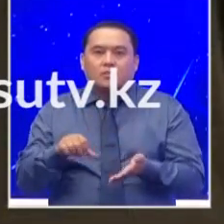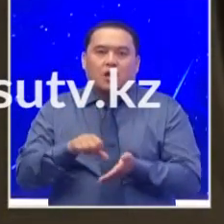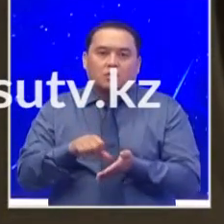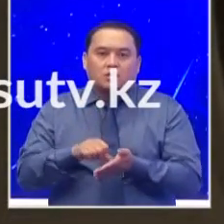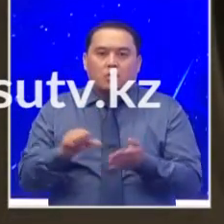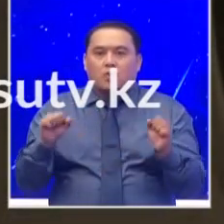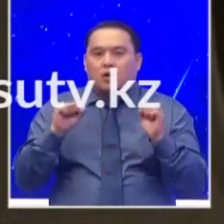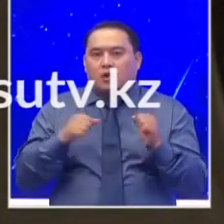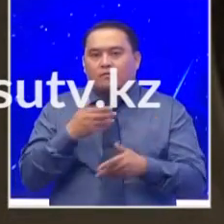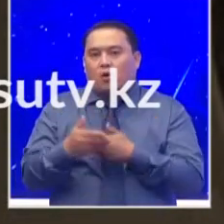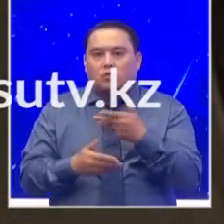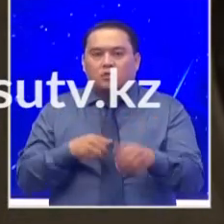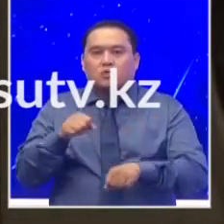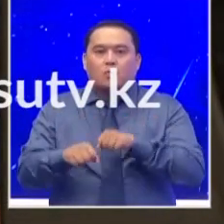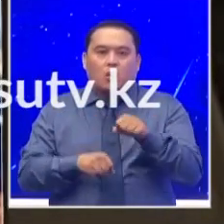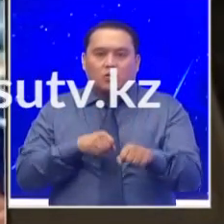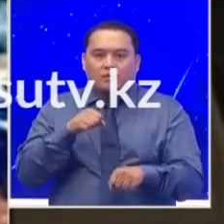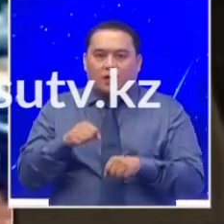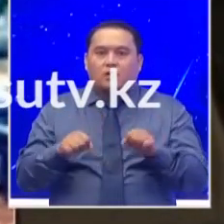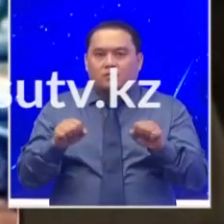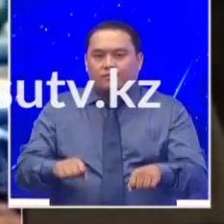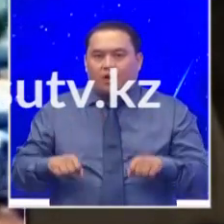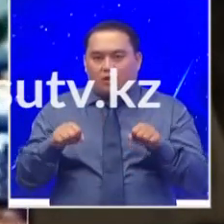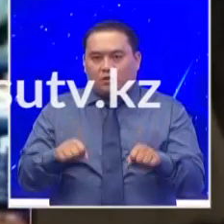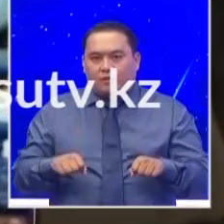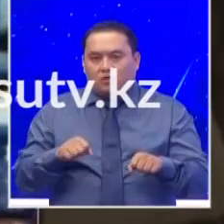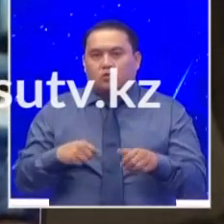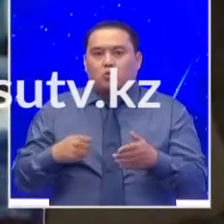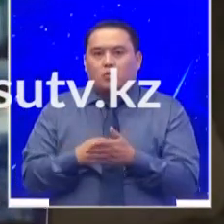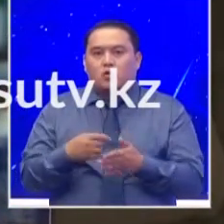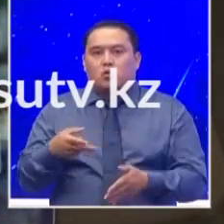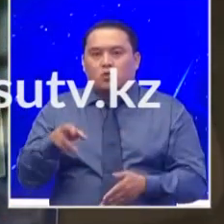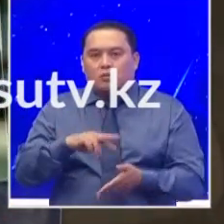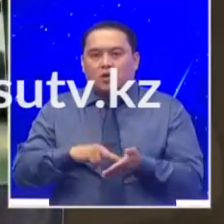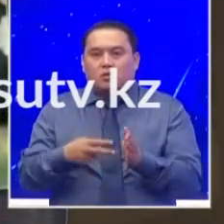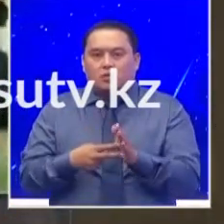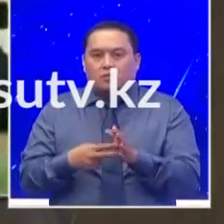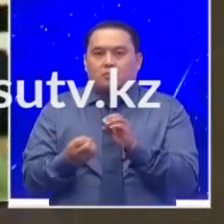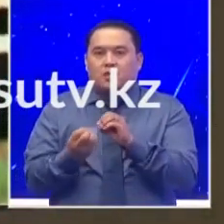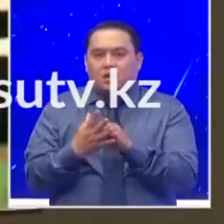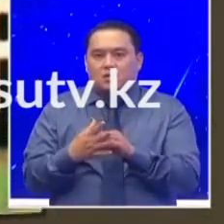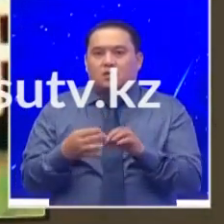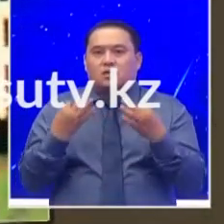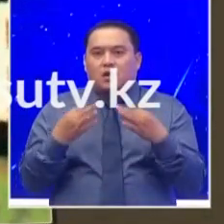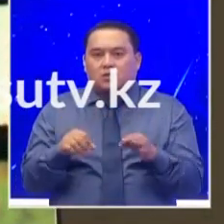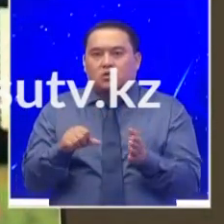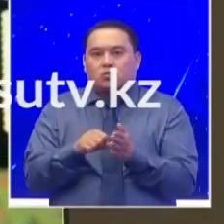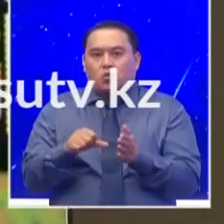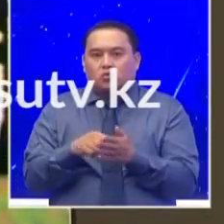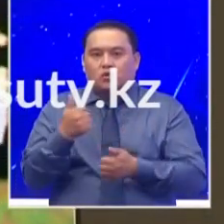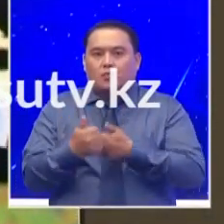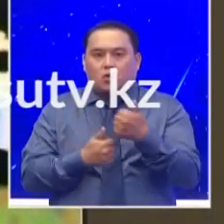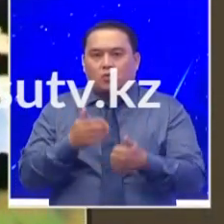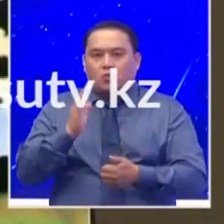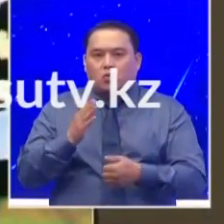представители спортивной ходьбы, велоспорта и гребли на байдарках. До 1 июля планируется участие еще в 15 лицензионных